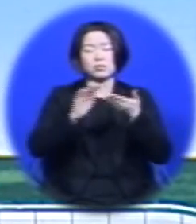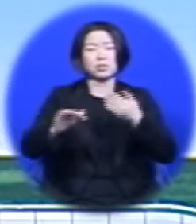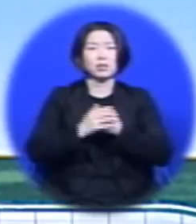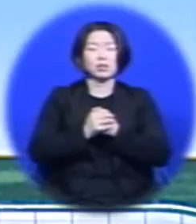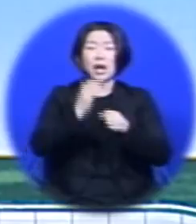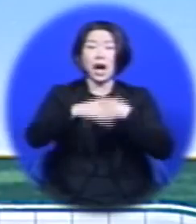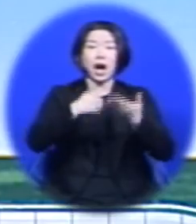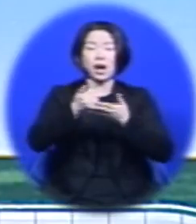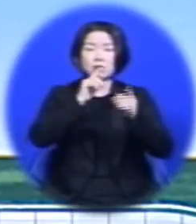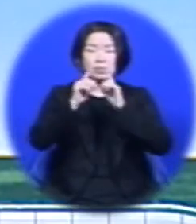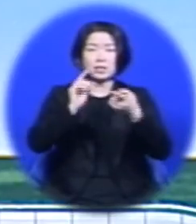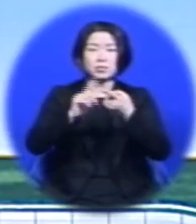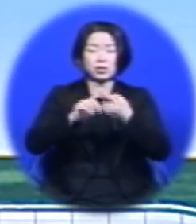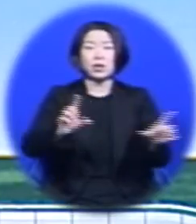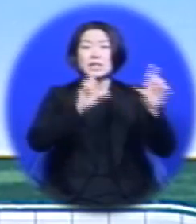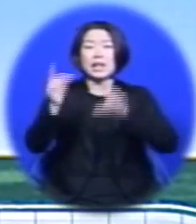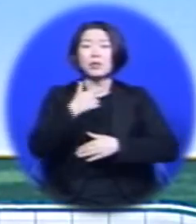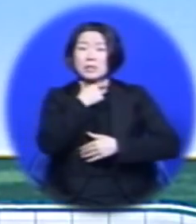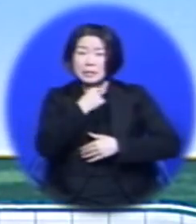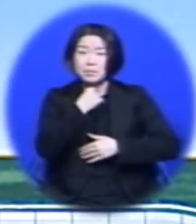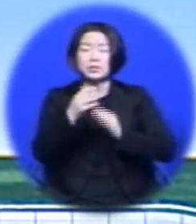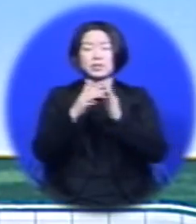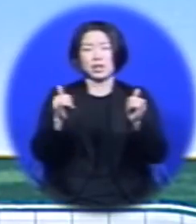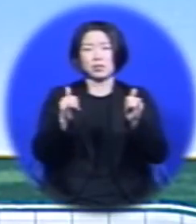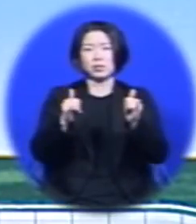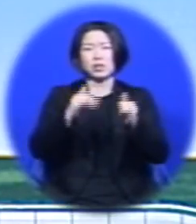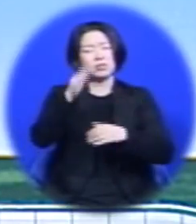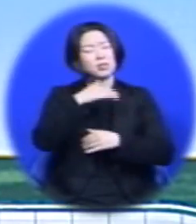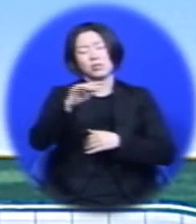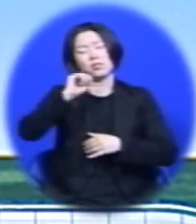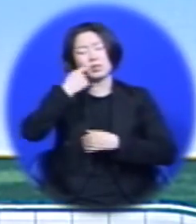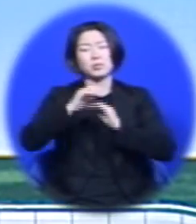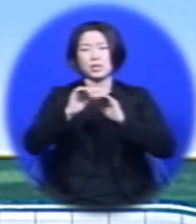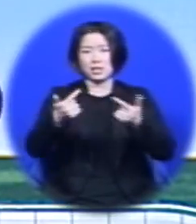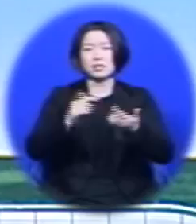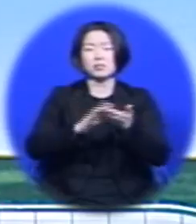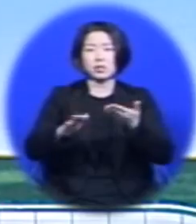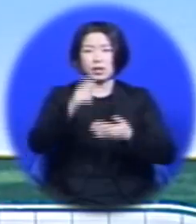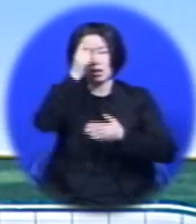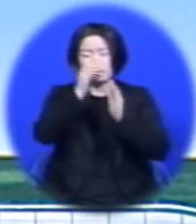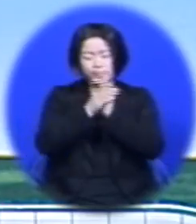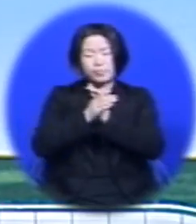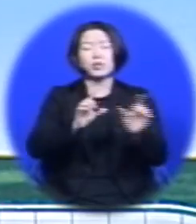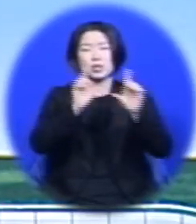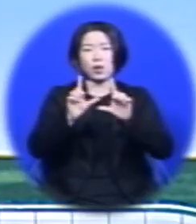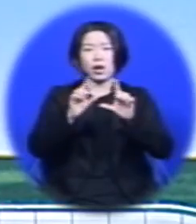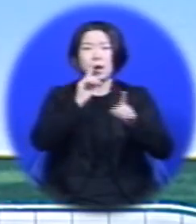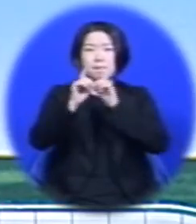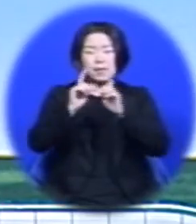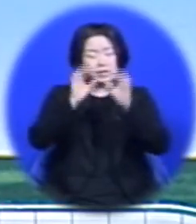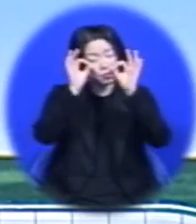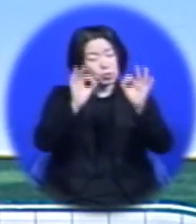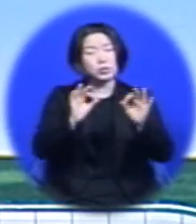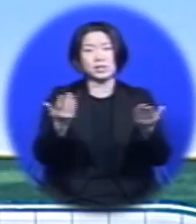하나님의 말씀대로 살고 싶은 자 에게는 전혀 어렵지 않습니다 기도생활 말씀 보는 1